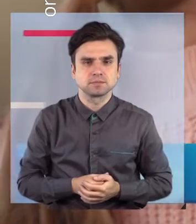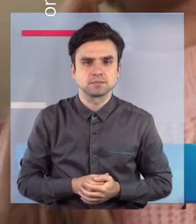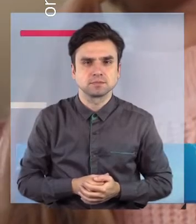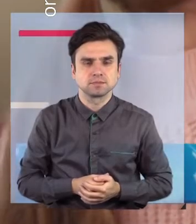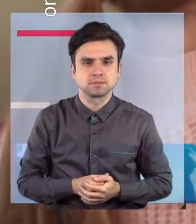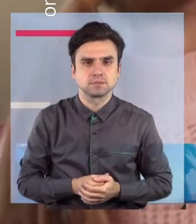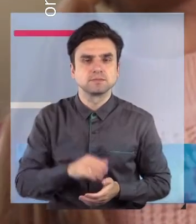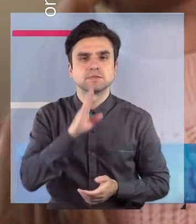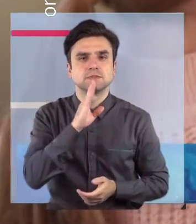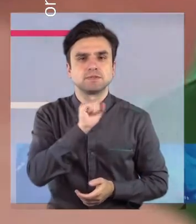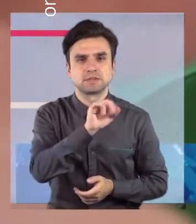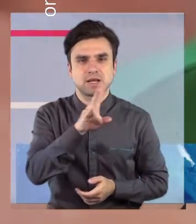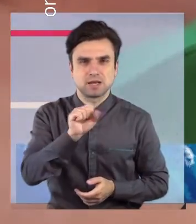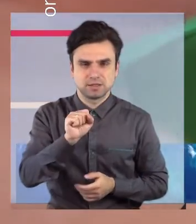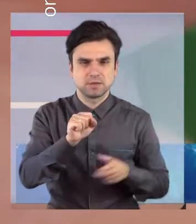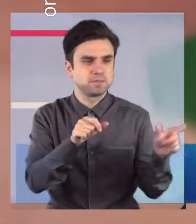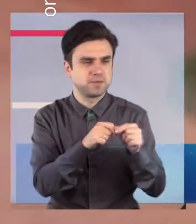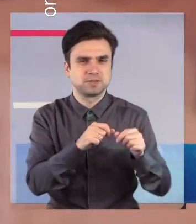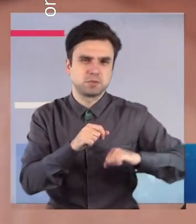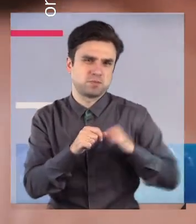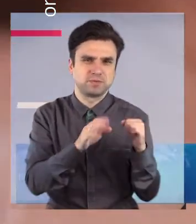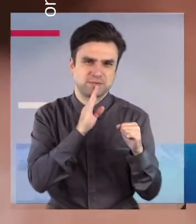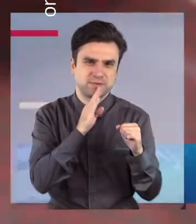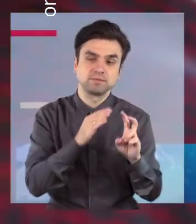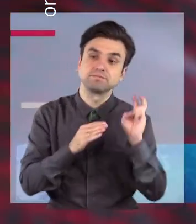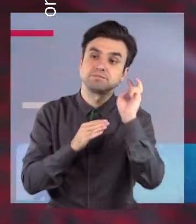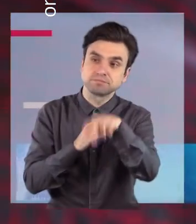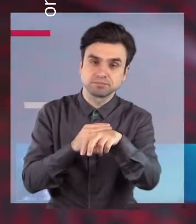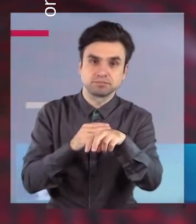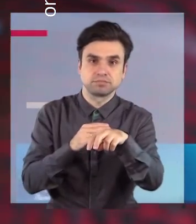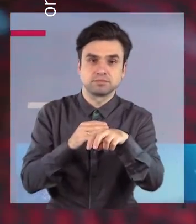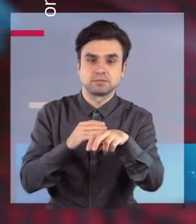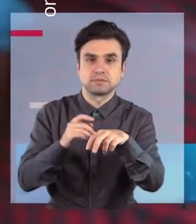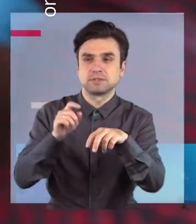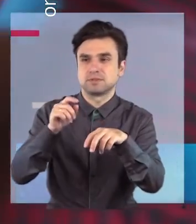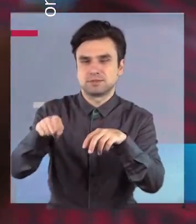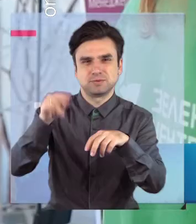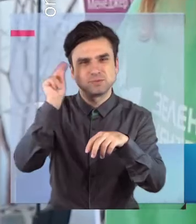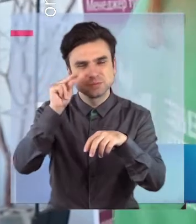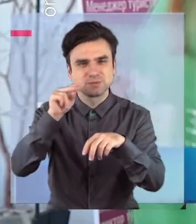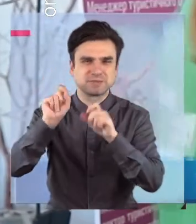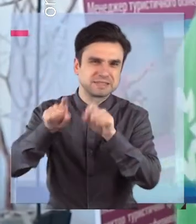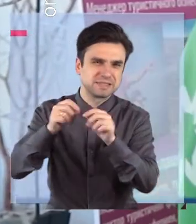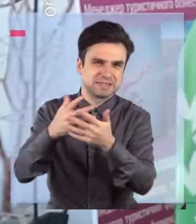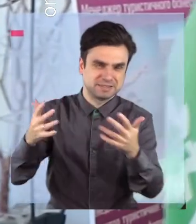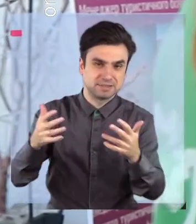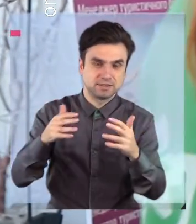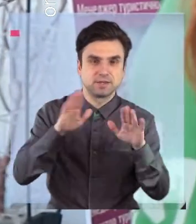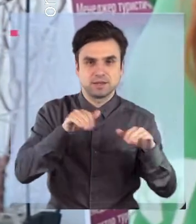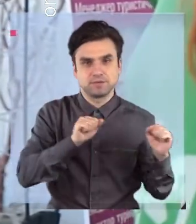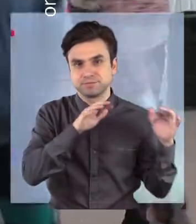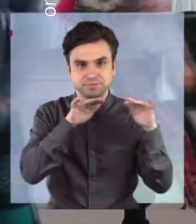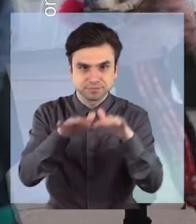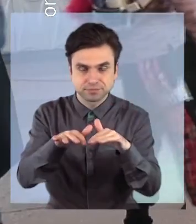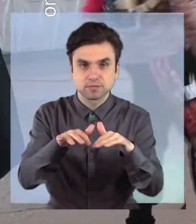Ганна разом із подружкою перейшла на квест. Про проєкт довідалась, коли до школи завітали представники зеленого центру Метінвест та розповіли про новий